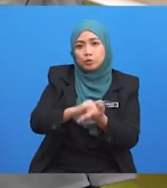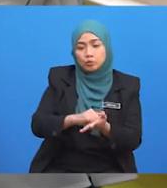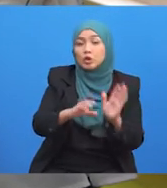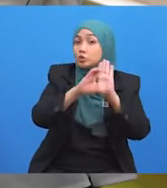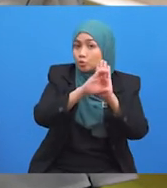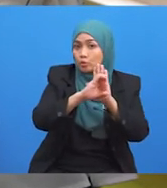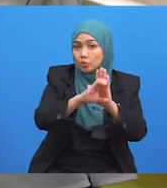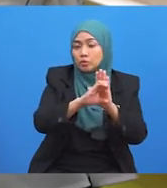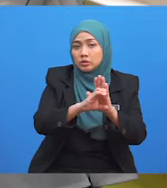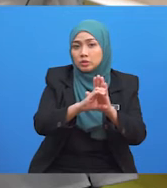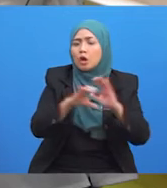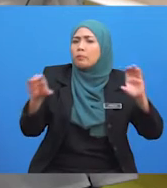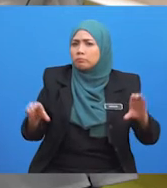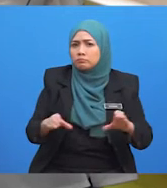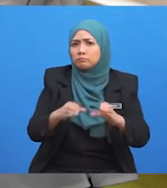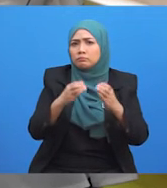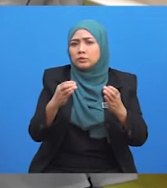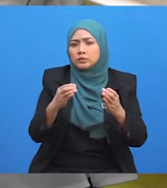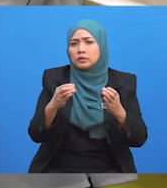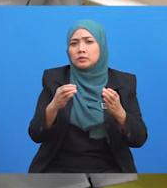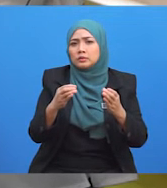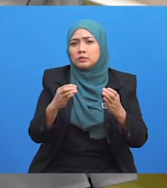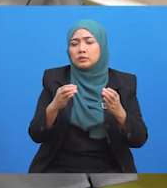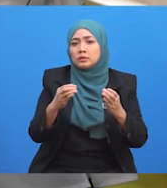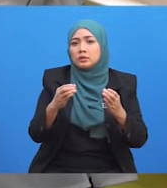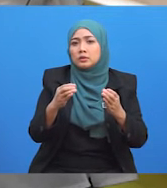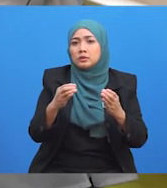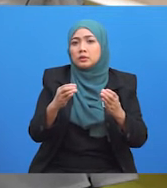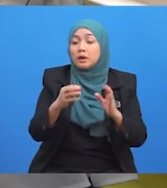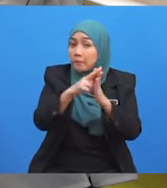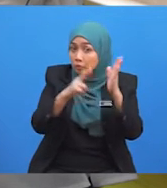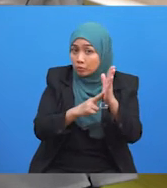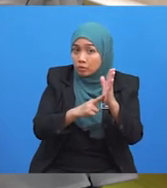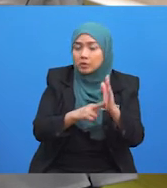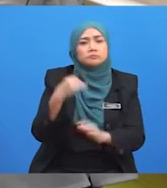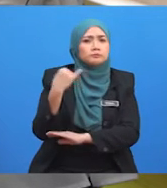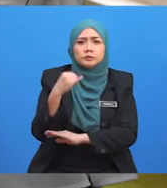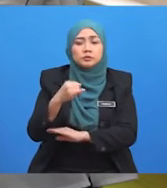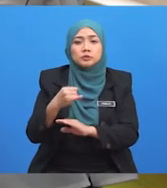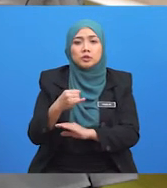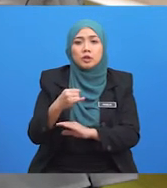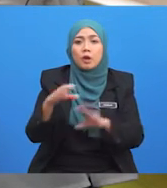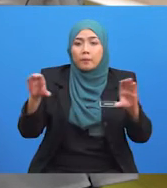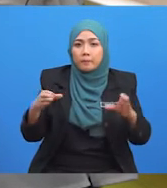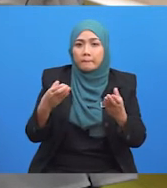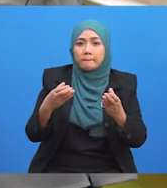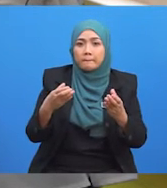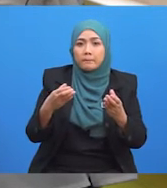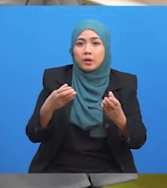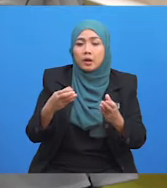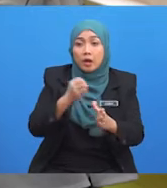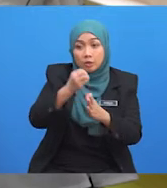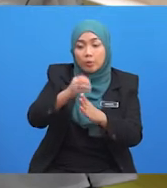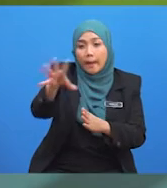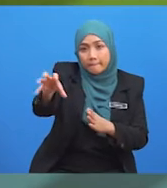Contohnya, perbuatan larangan dalam hutan simpanan. Tidak boleh memiliki hasil hutan simpanan